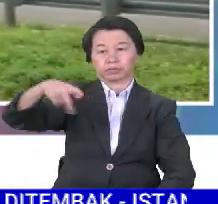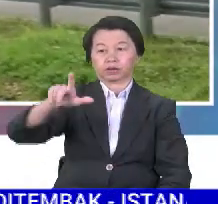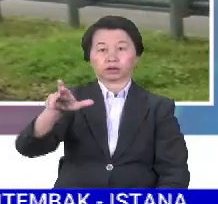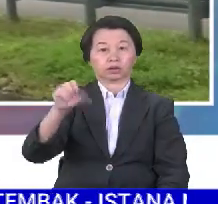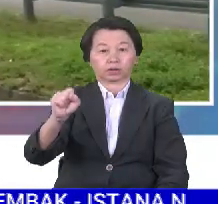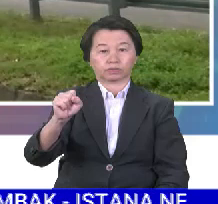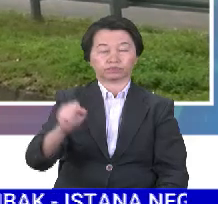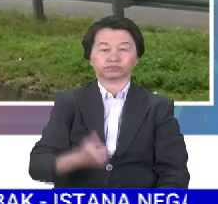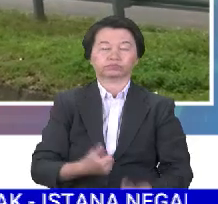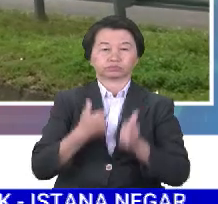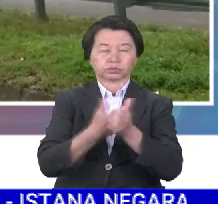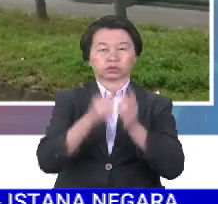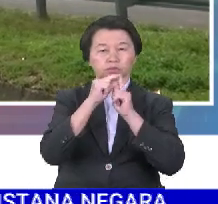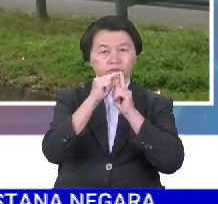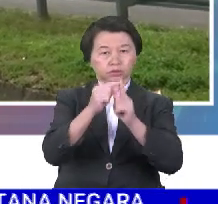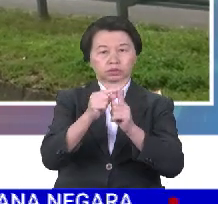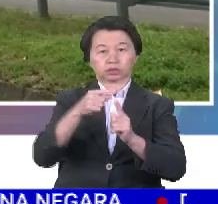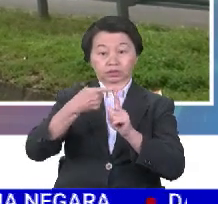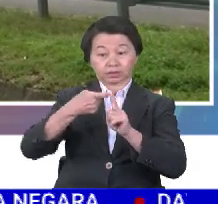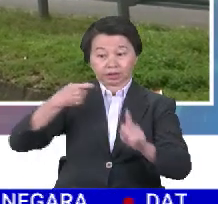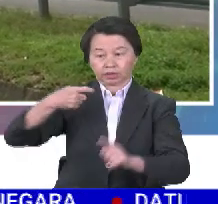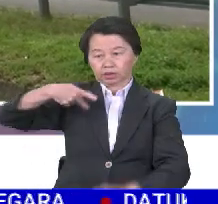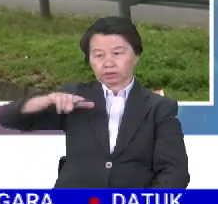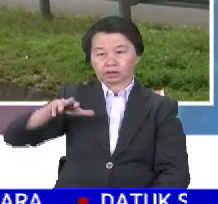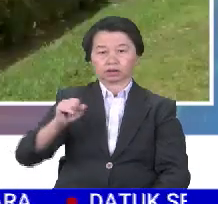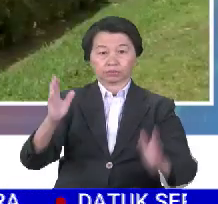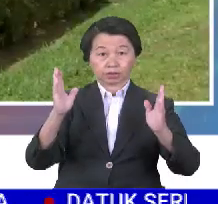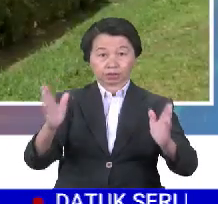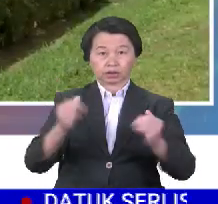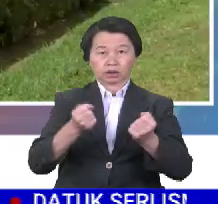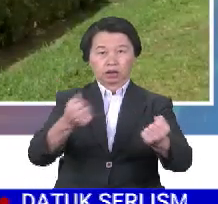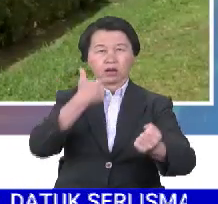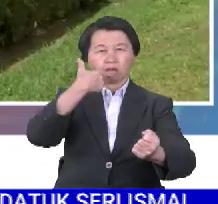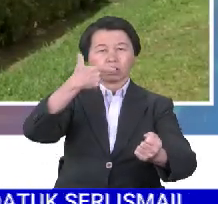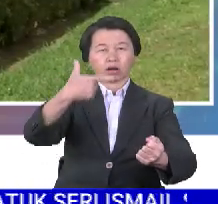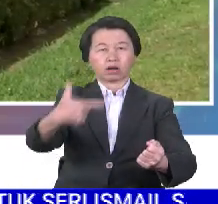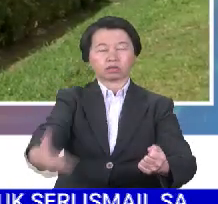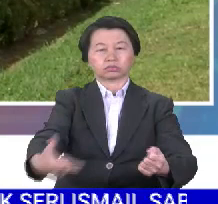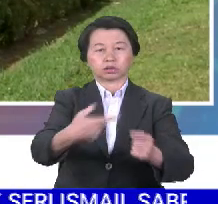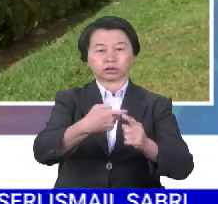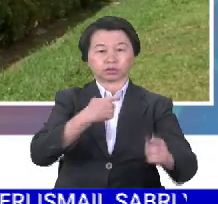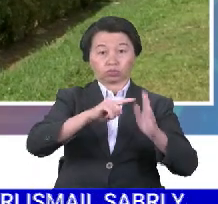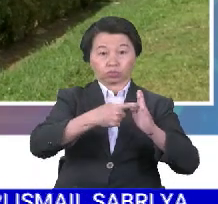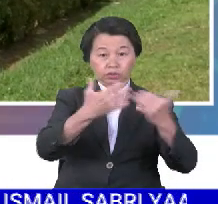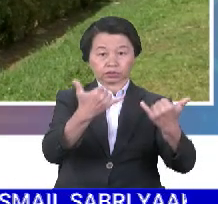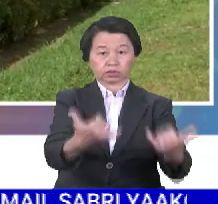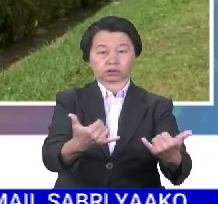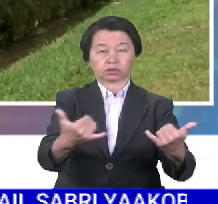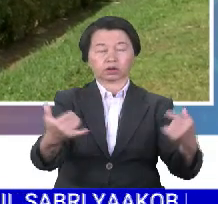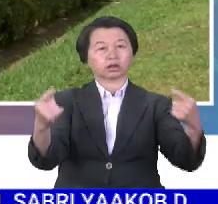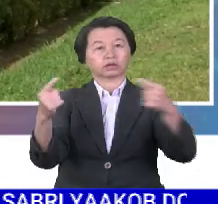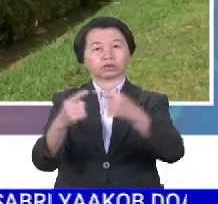Baik, mengikut kenyataan Plus, dijangka tempoh perjalanan lebih lama akan diambil bermula hari ini